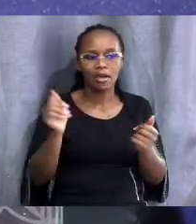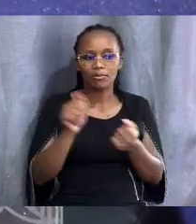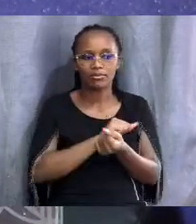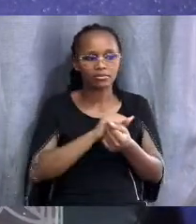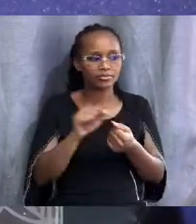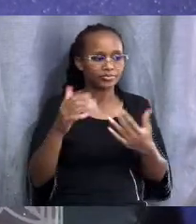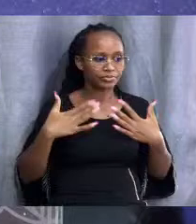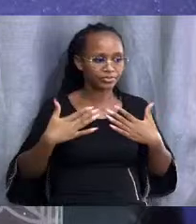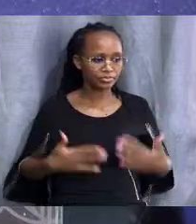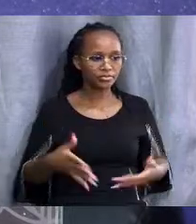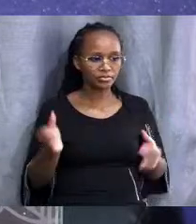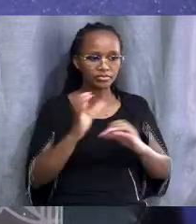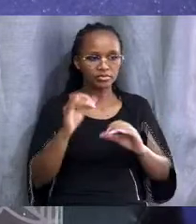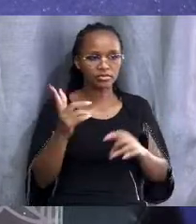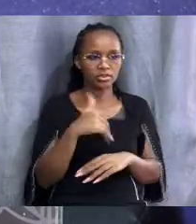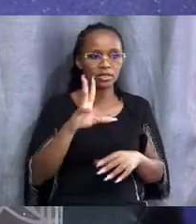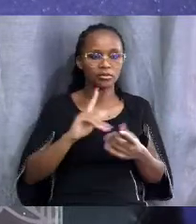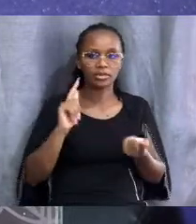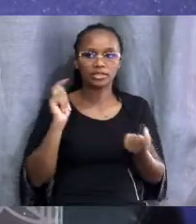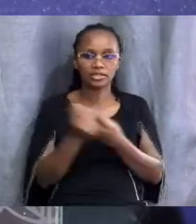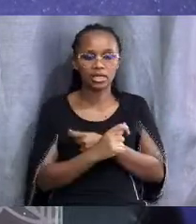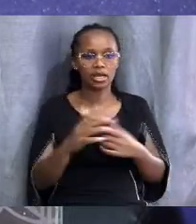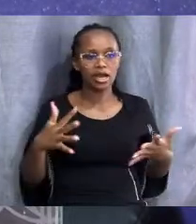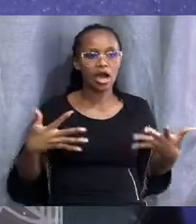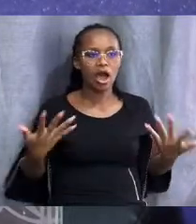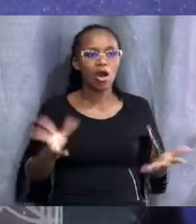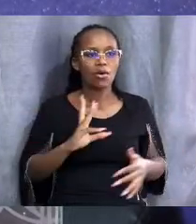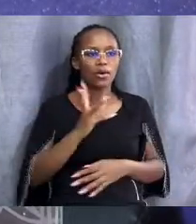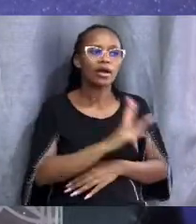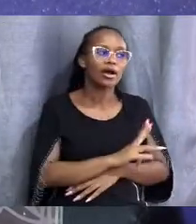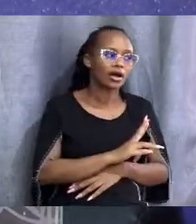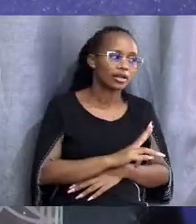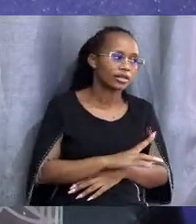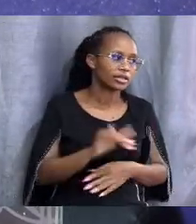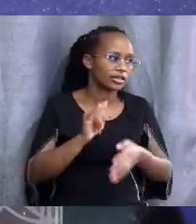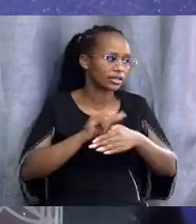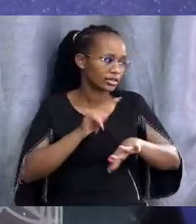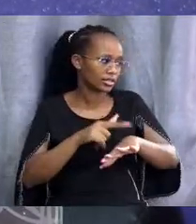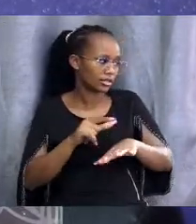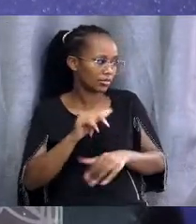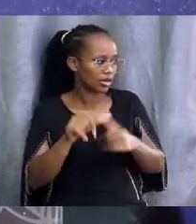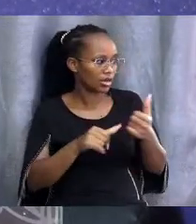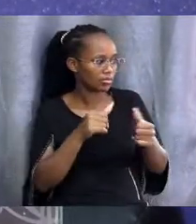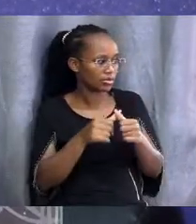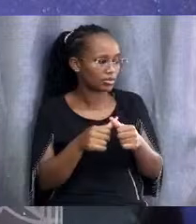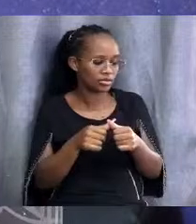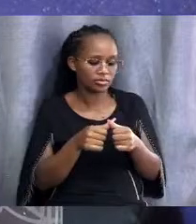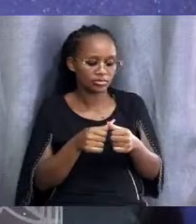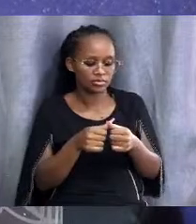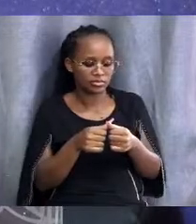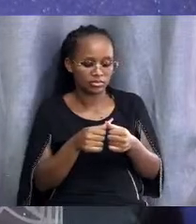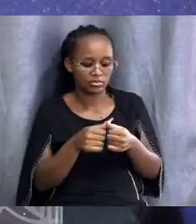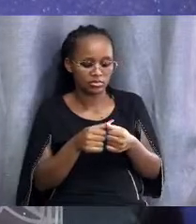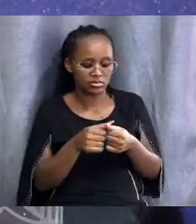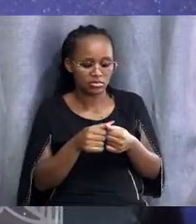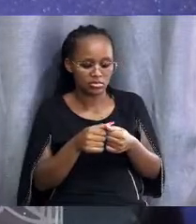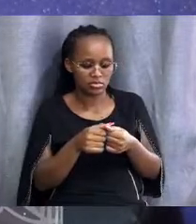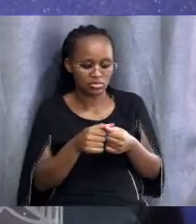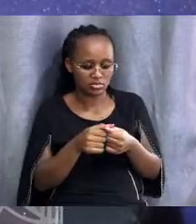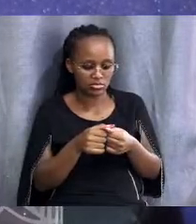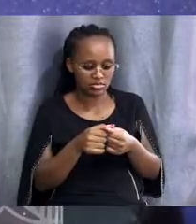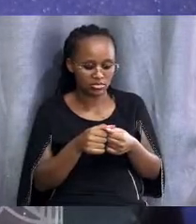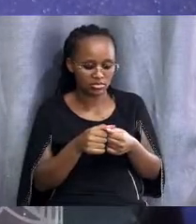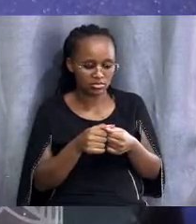kufudha. Na idhue tukaruruo oorea tuhana. Hedeo niyo horo wa waguka.